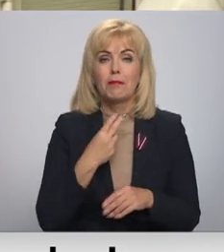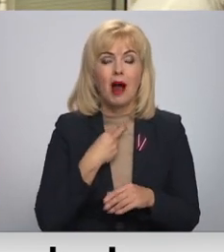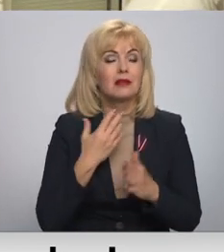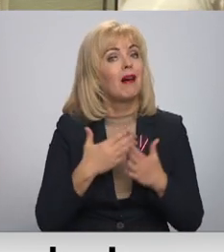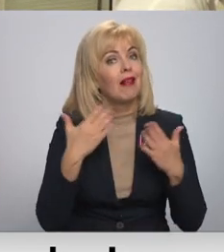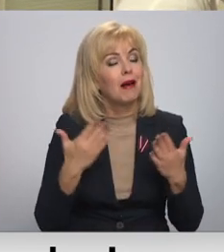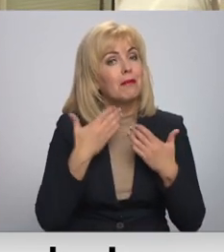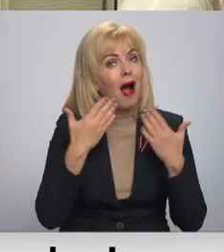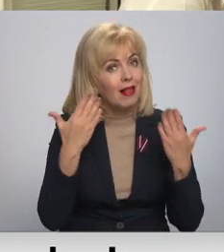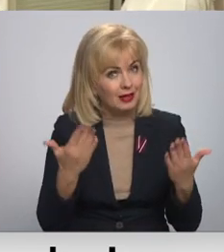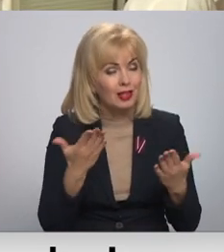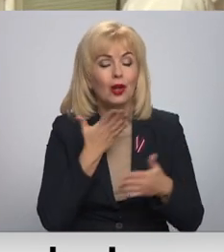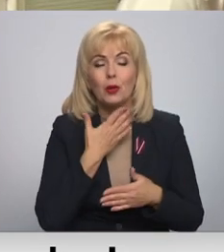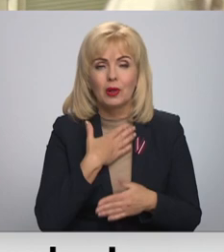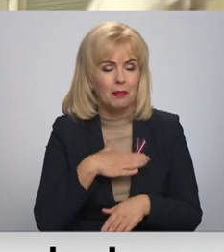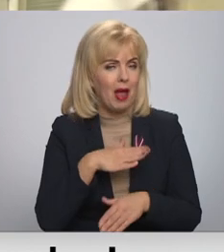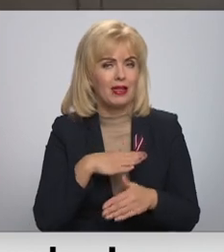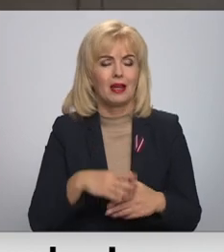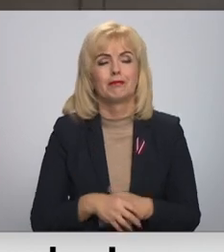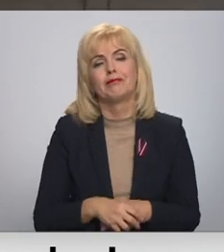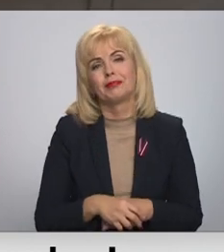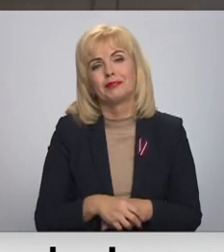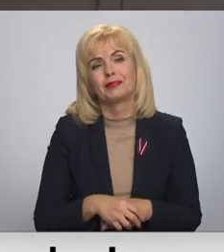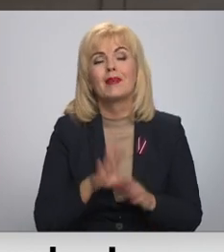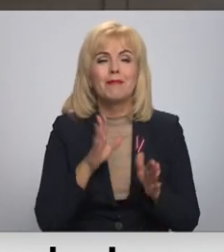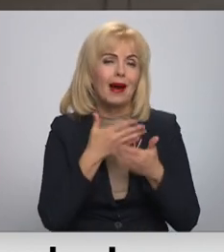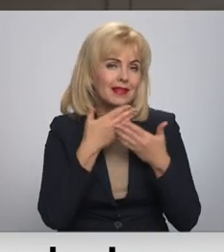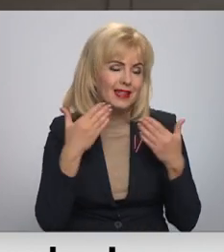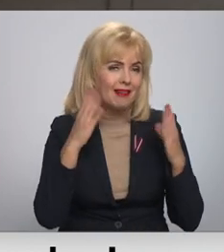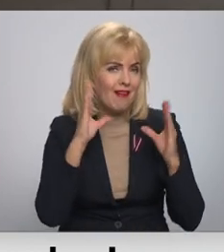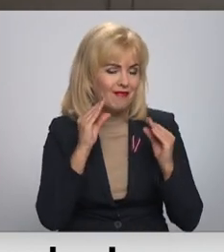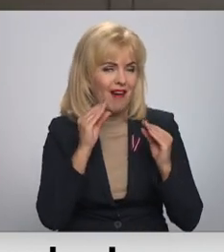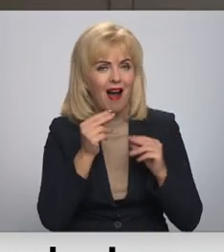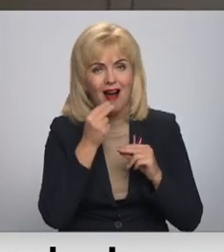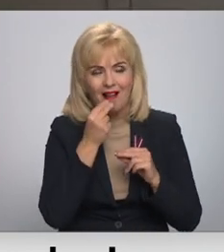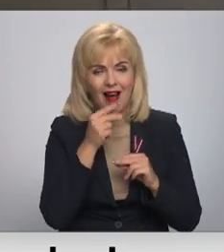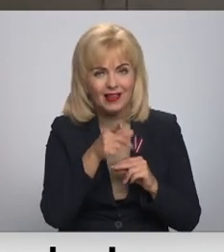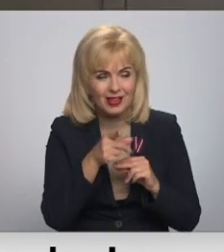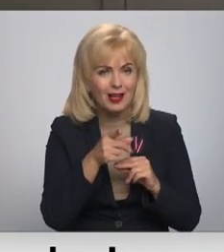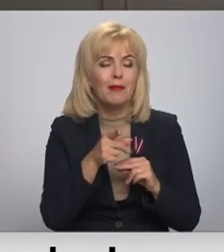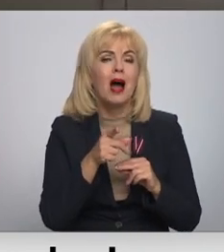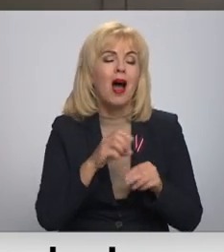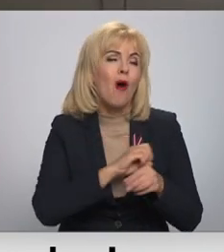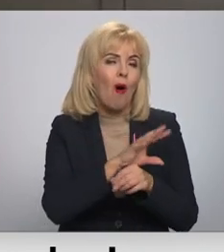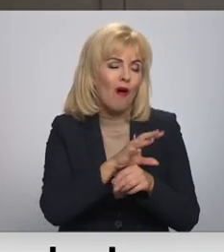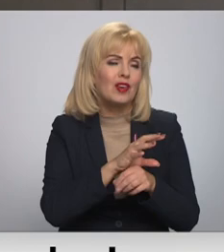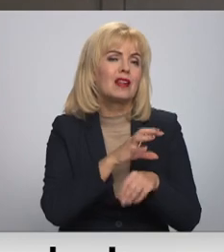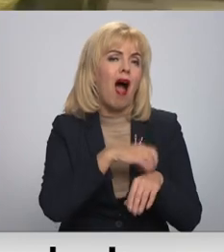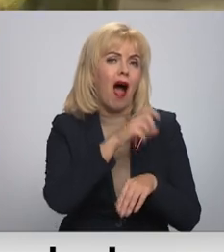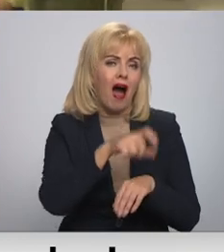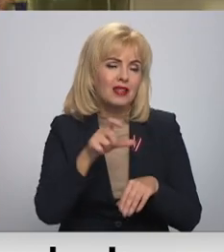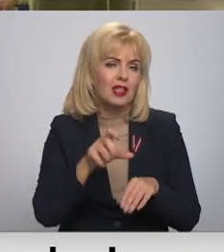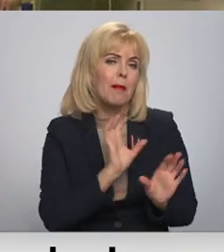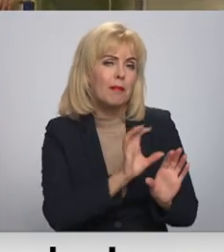Liels paldies, tas ir ļoti patīkami, jā. Par siltām vakariņām COVID-19 frontē karojošiem mediķiem